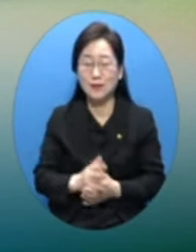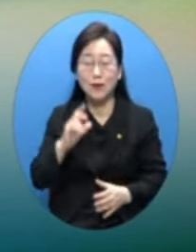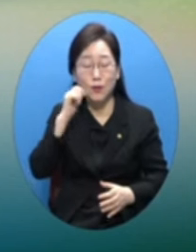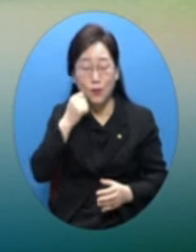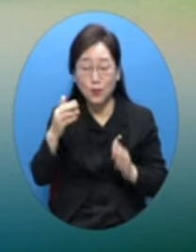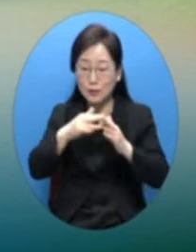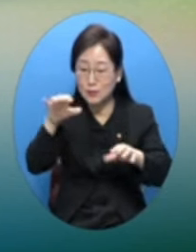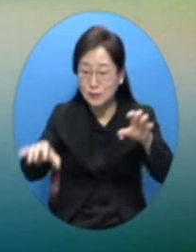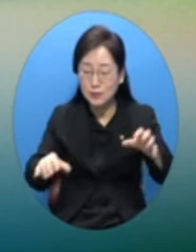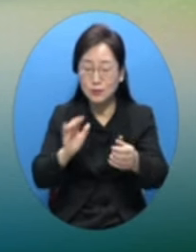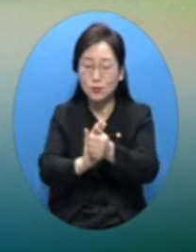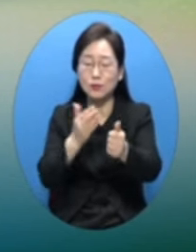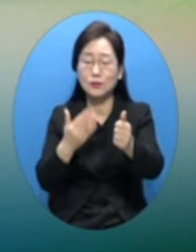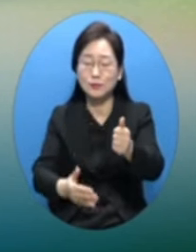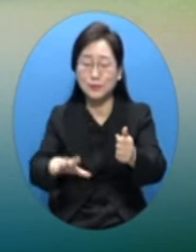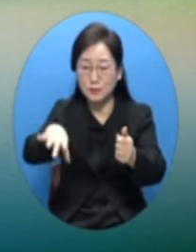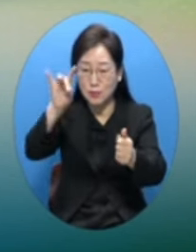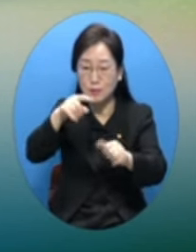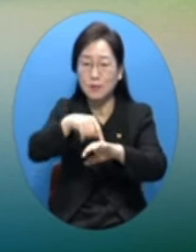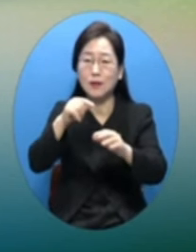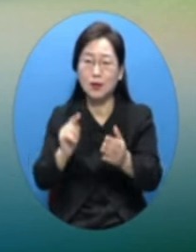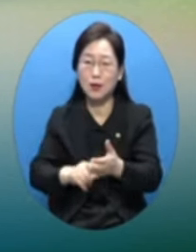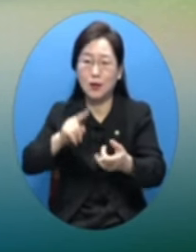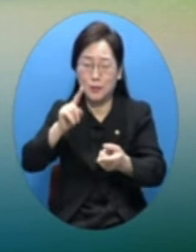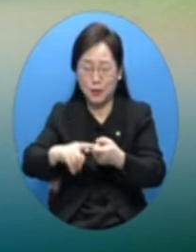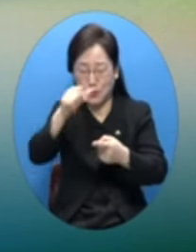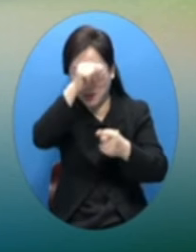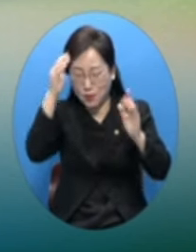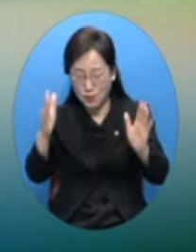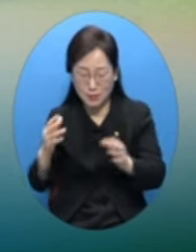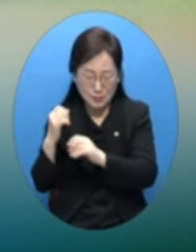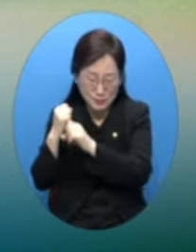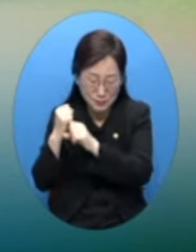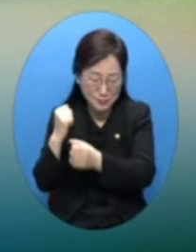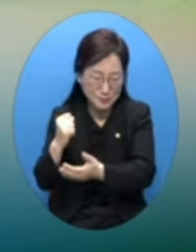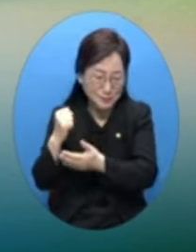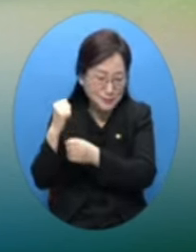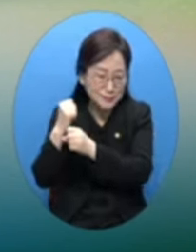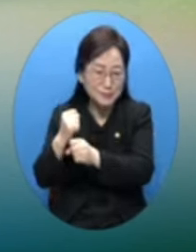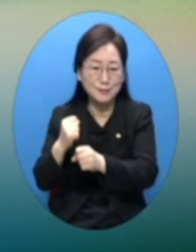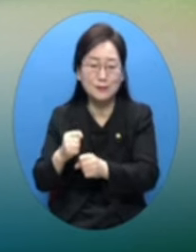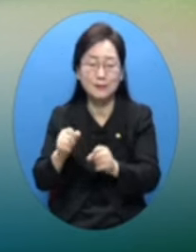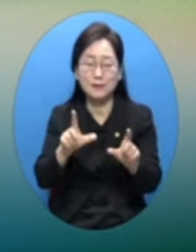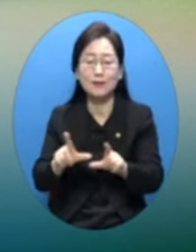어려운 이웃을 돕고 싶은 처음의 마음 그대로 평생을 살아온 게 우리의 기쁨이었습니다.